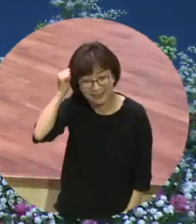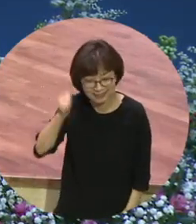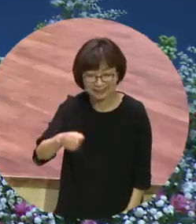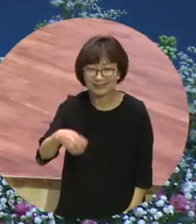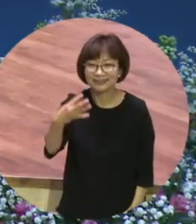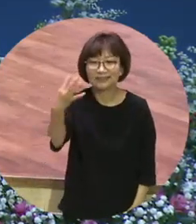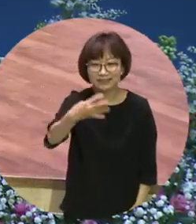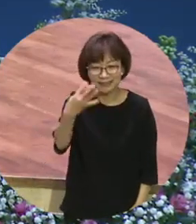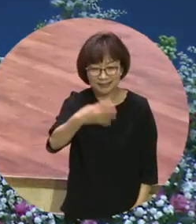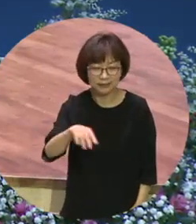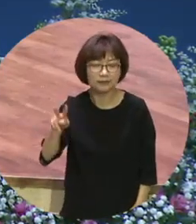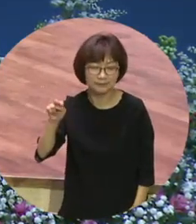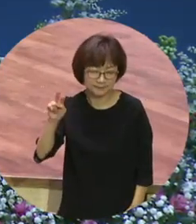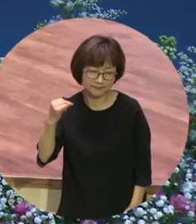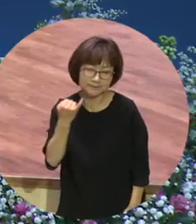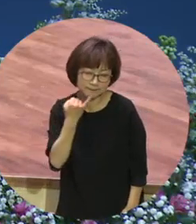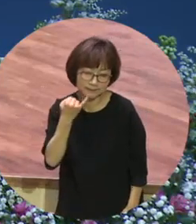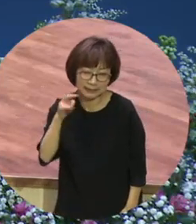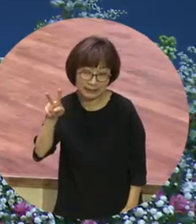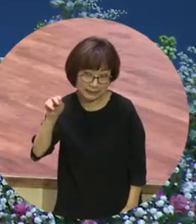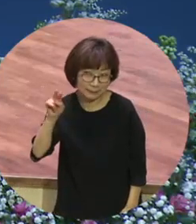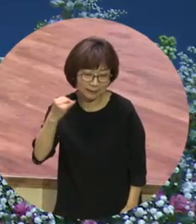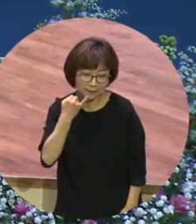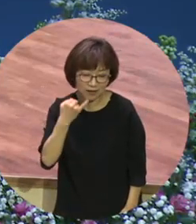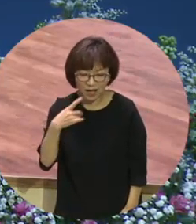손에 잡히 2만 원.